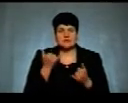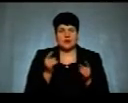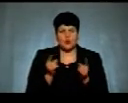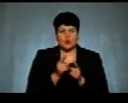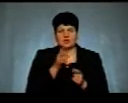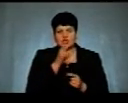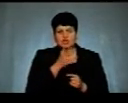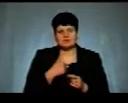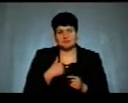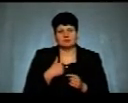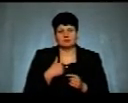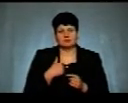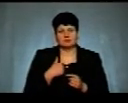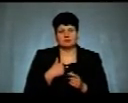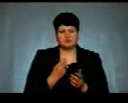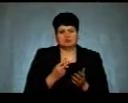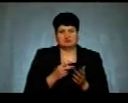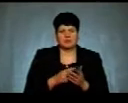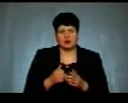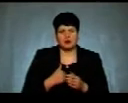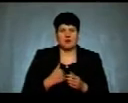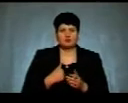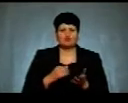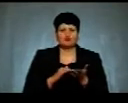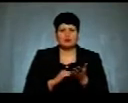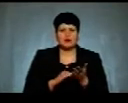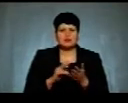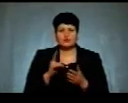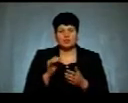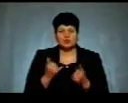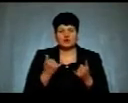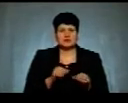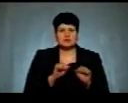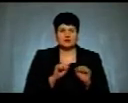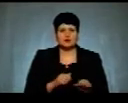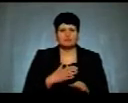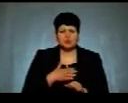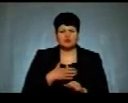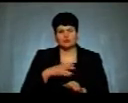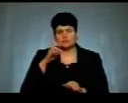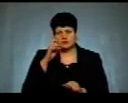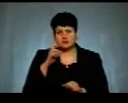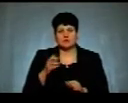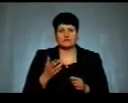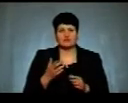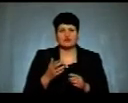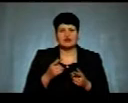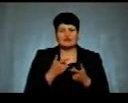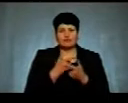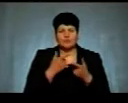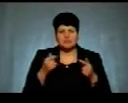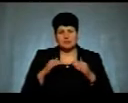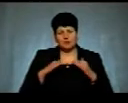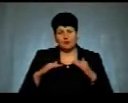короткий час ми стали до строю, до армії журналістської і також сьогодні захищаємо нашу батьківщину в інформаційному полі в